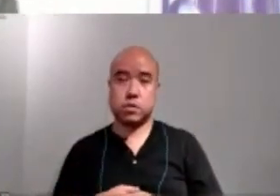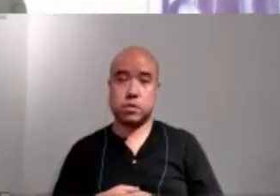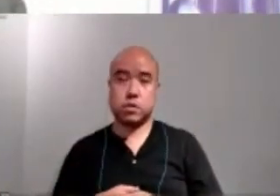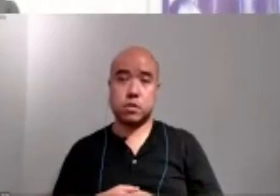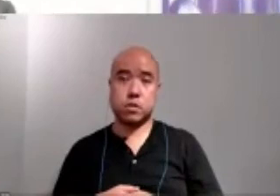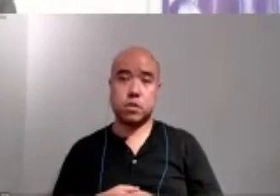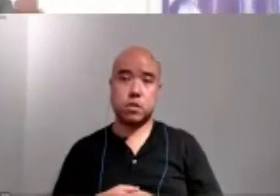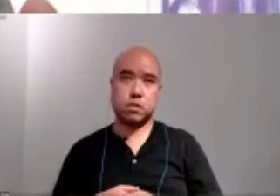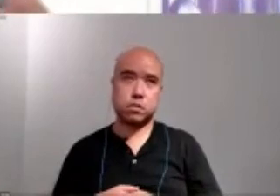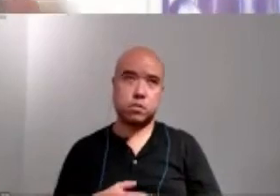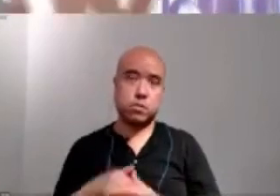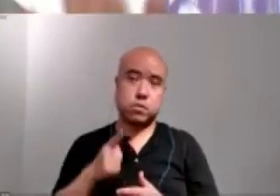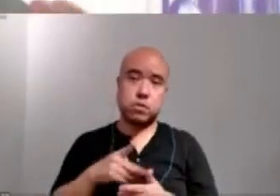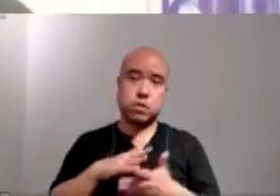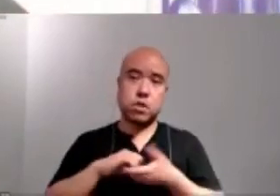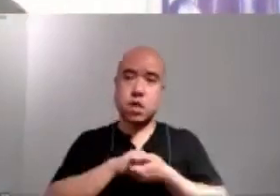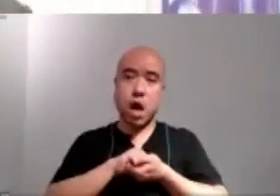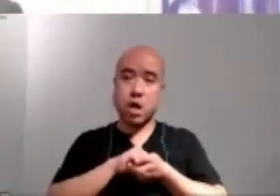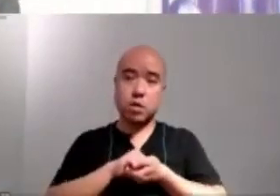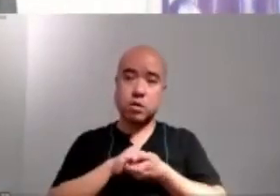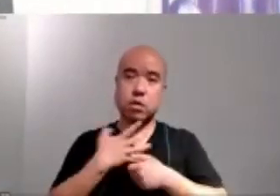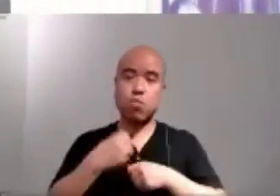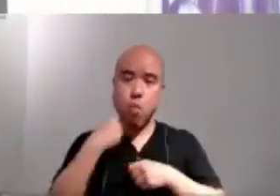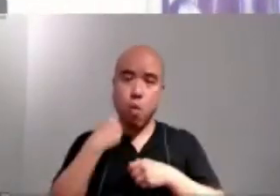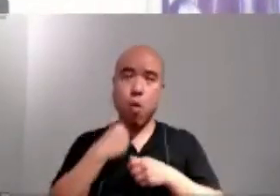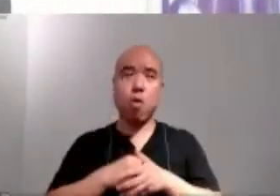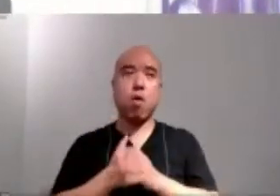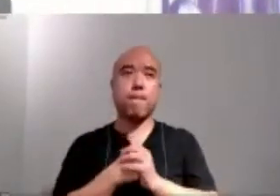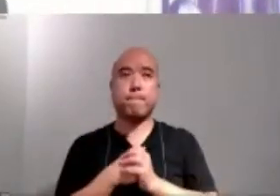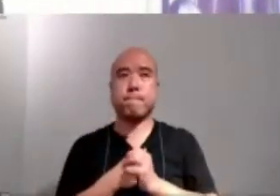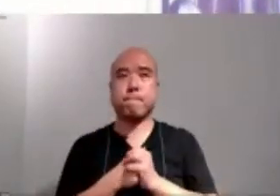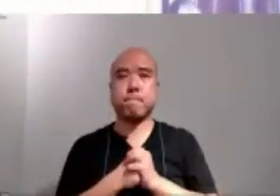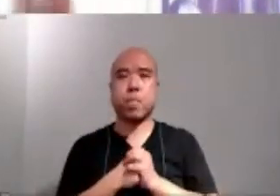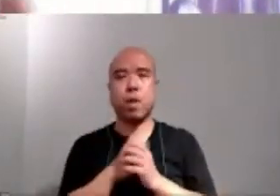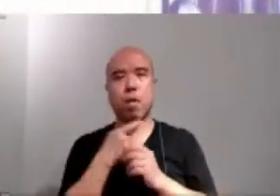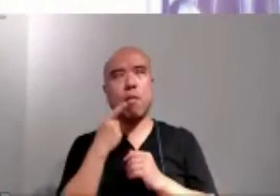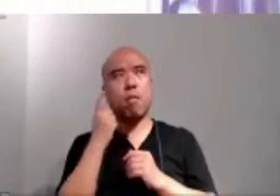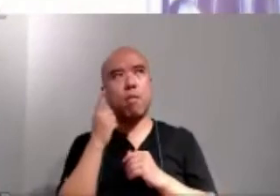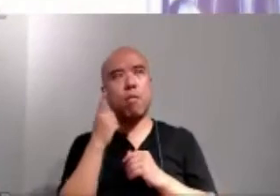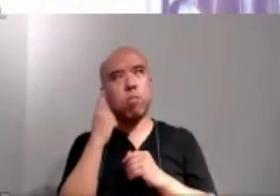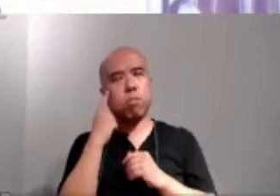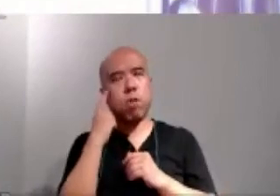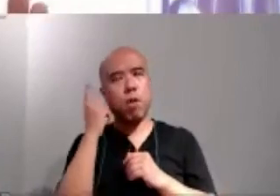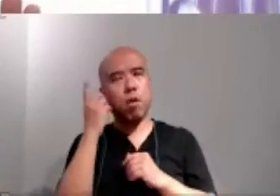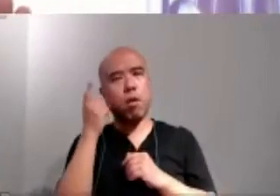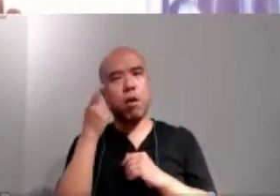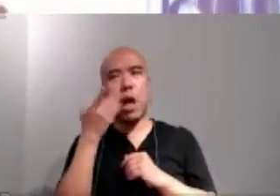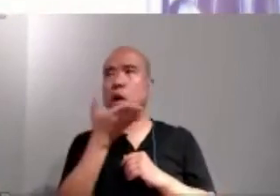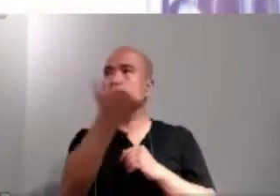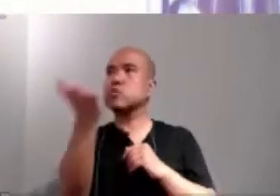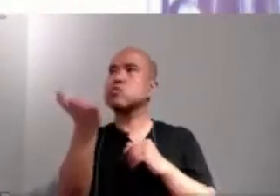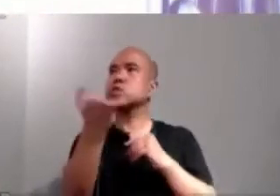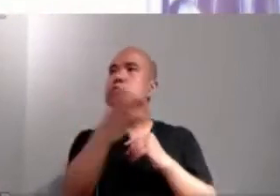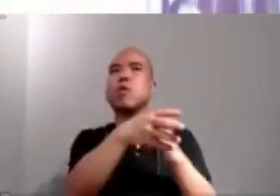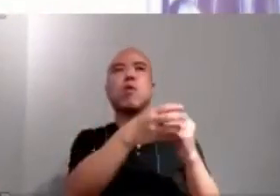力量，如果英文就是 collaboration。其实 我发觉原来各界人士都有其实自己的岗位和